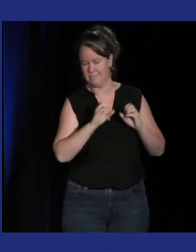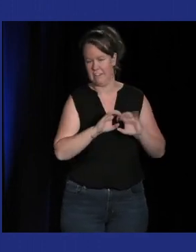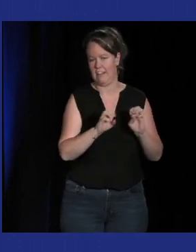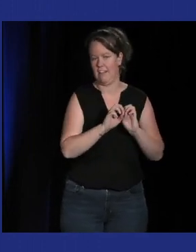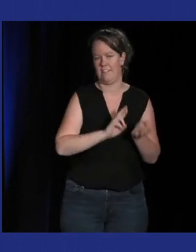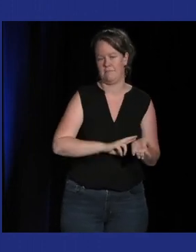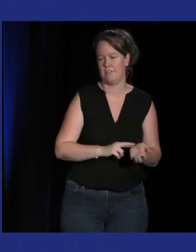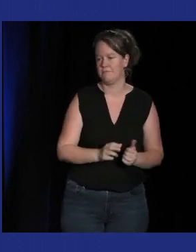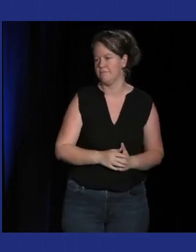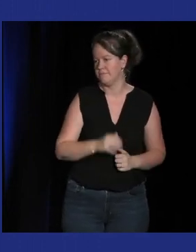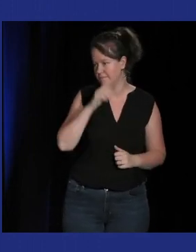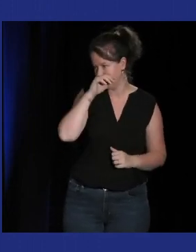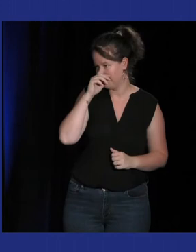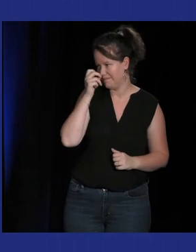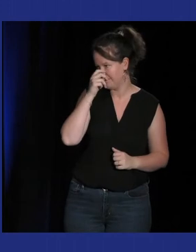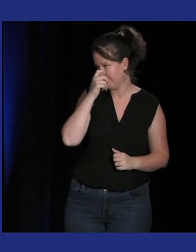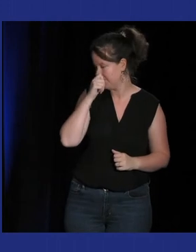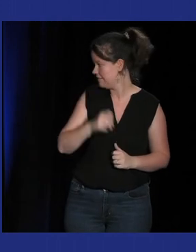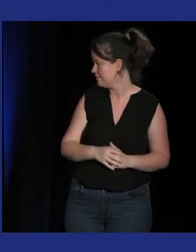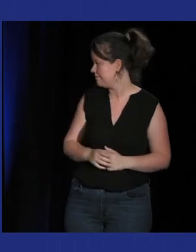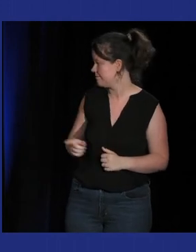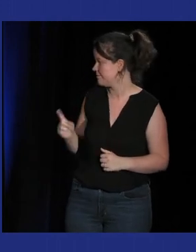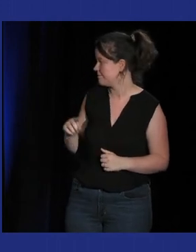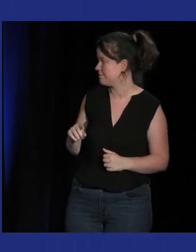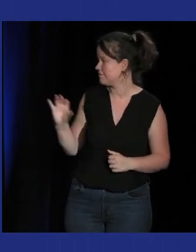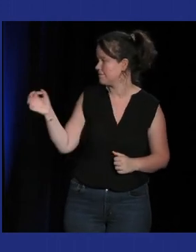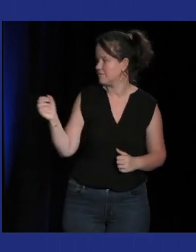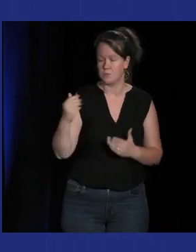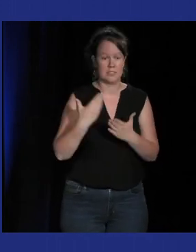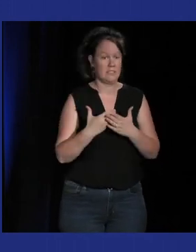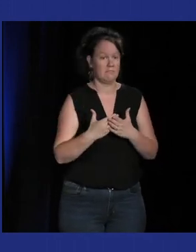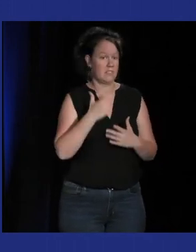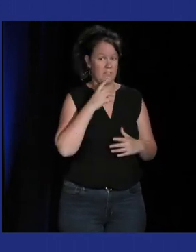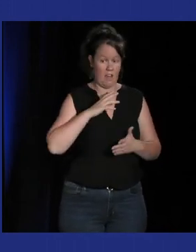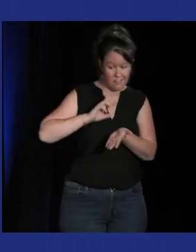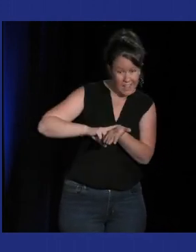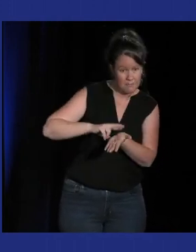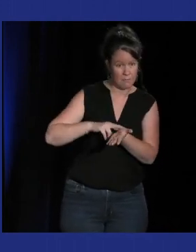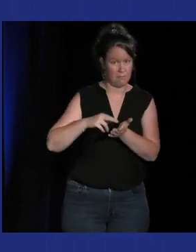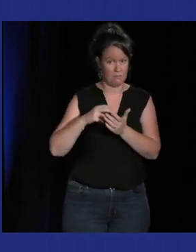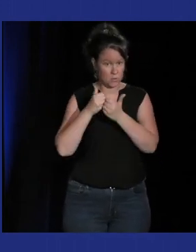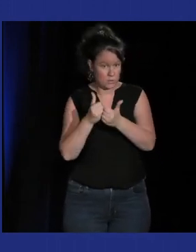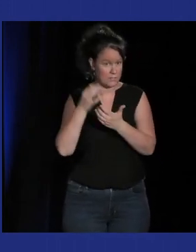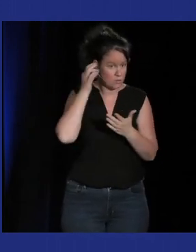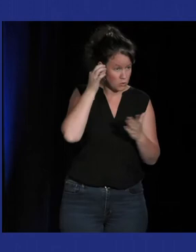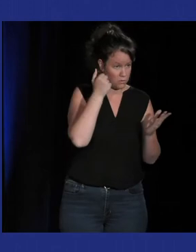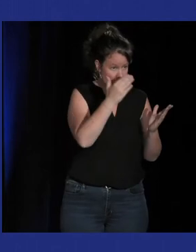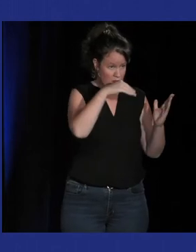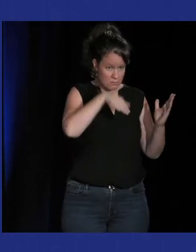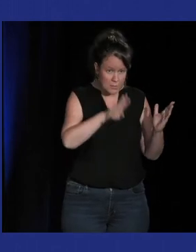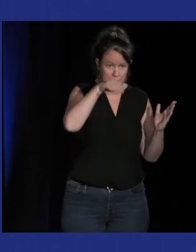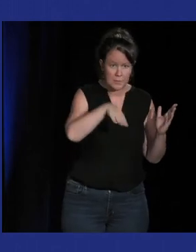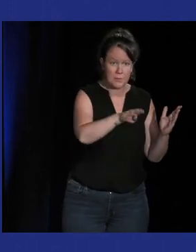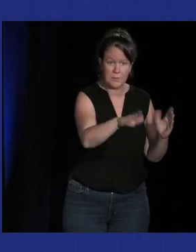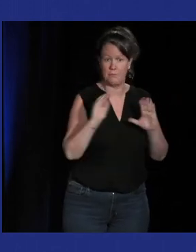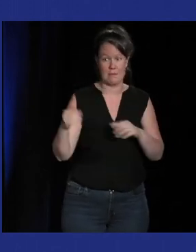c'est peut sur ce point là où au final on va avoir de la musicalité sans musique ça rejoint un peu ce que disait Luma tout à l'heure moi c'est quelque chose que j'ai ressenti sur pas mal de jeux